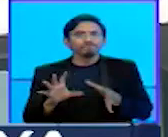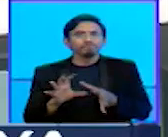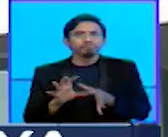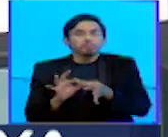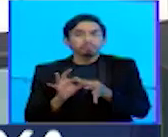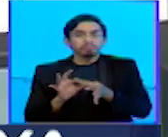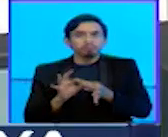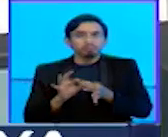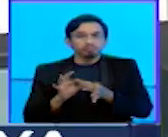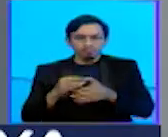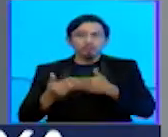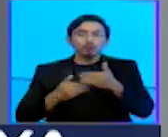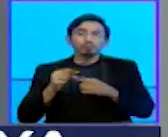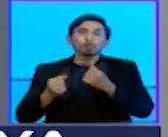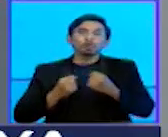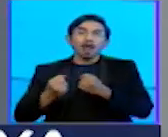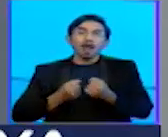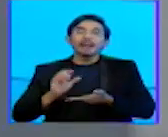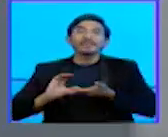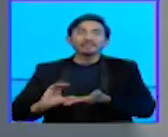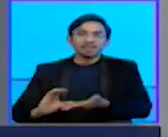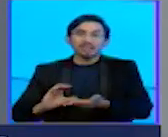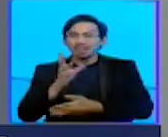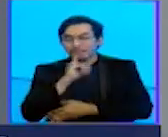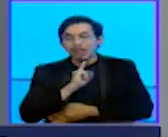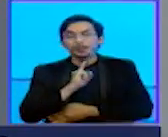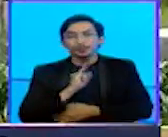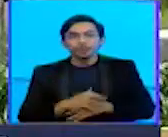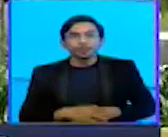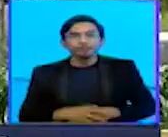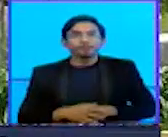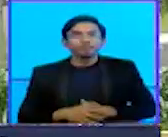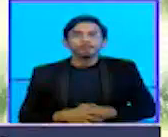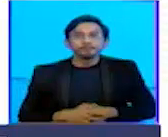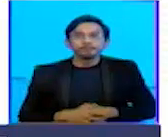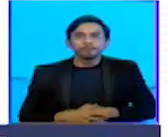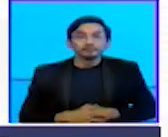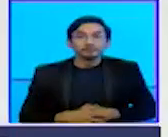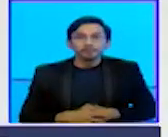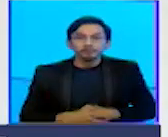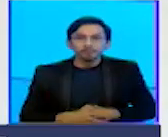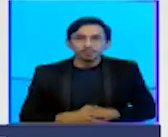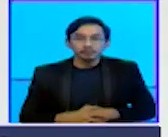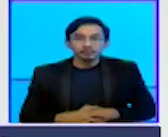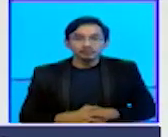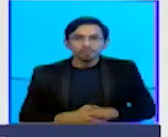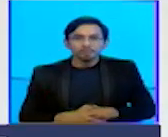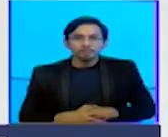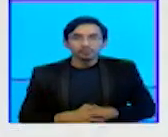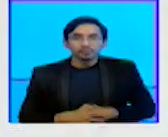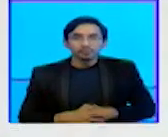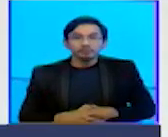tersangka Beni Cokro yang bukan merupakan konsultan maupun manajer investasi Asabri. Bicara TPPU, kalau uang itu